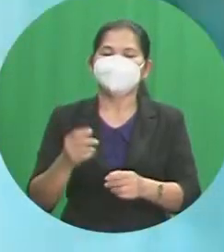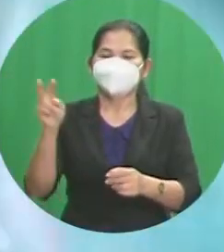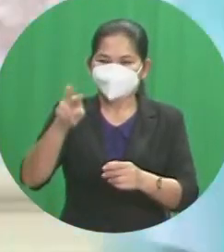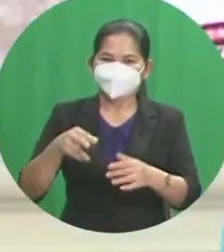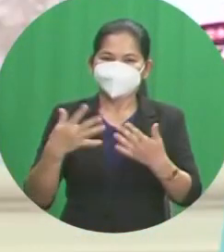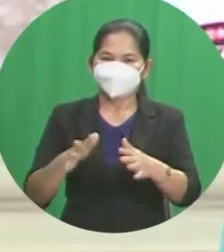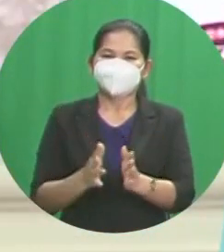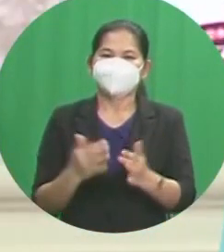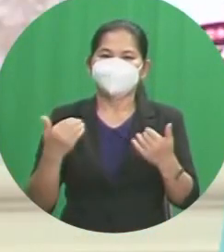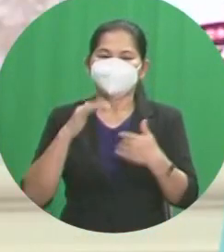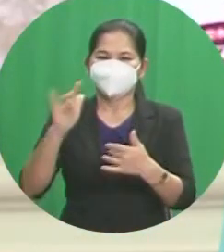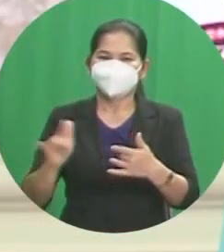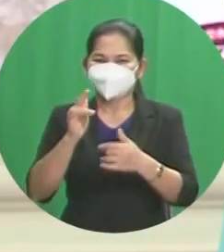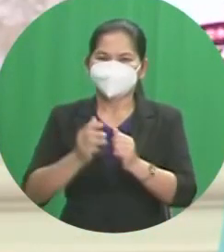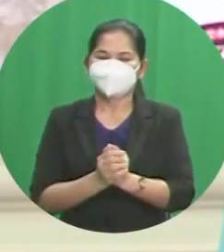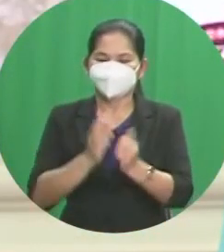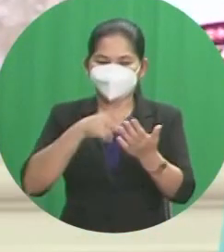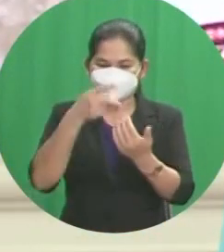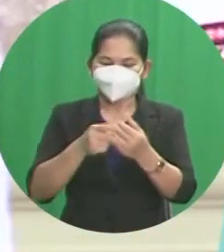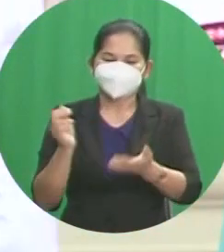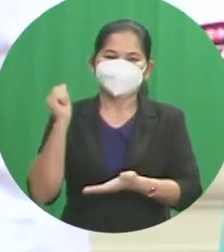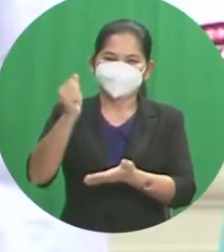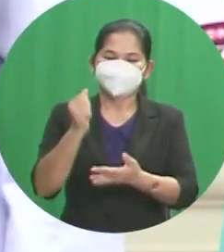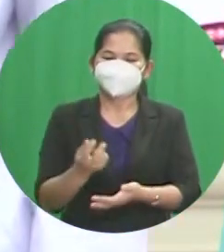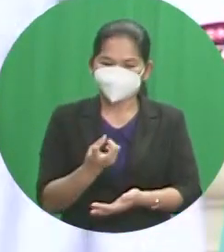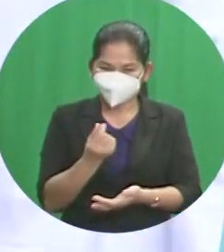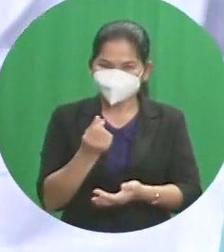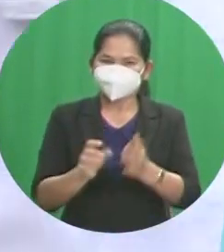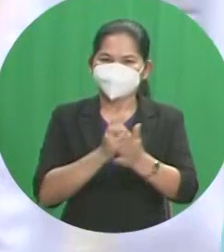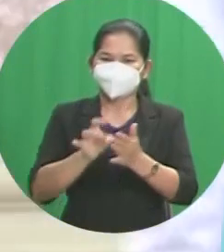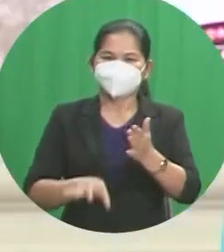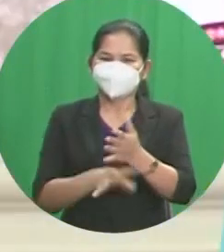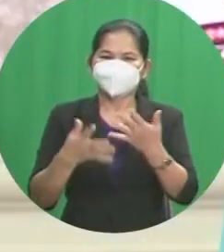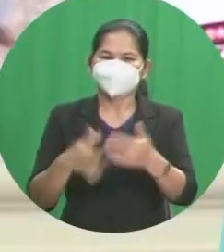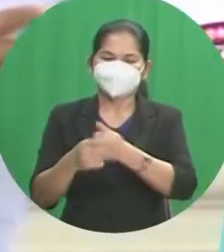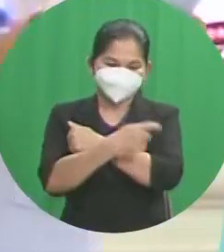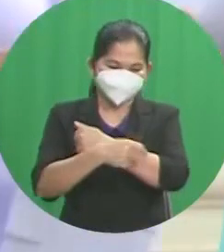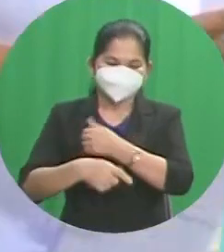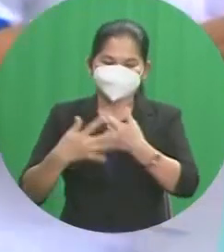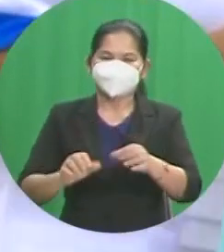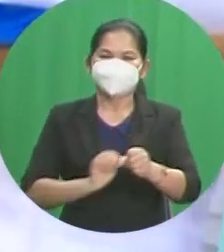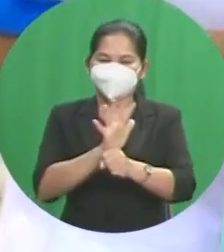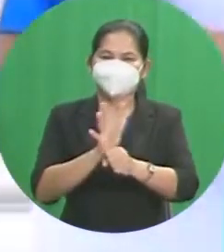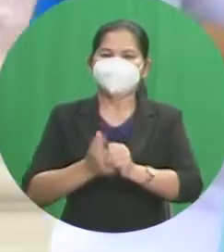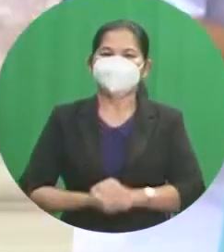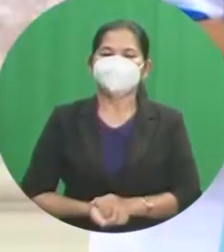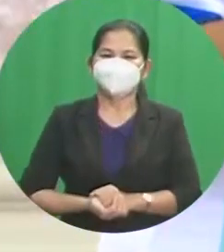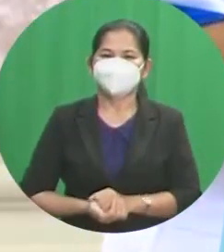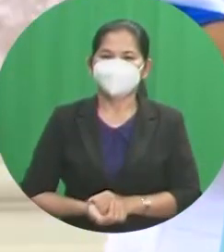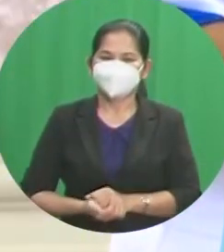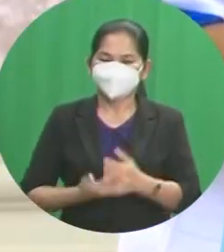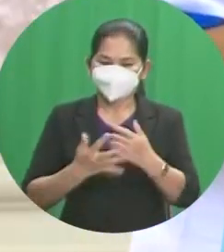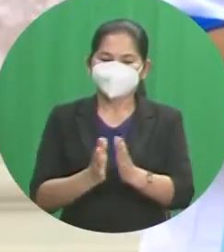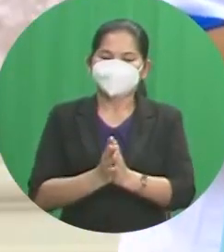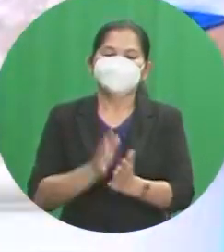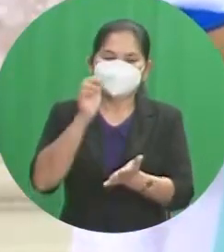$227 លានដែលត្រូវបានប្រើប្រាស់ក្នុងកម្មវិធីឧបត្ថម្ភសាច់ប្រាក់ដល់ប្រជាជនដែលរងផលប៉ះពាល់ដោយសារជំងឺ COVID-19